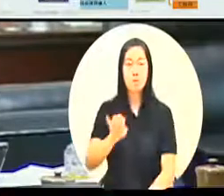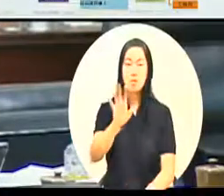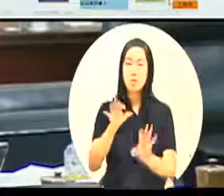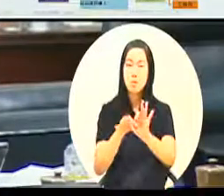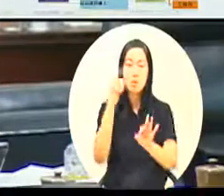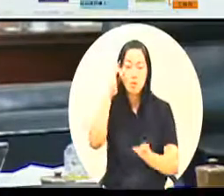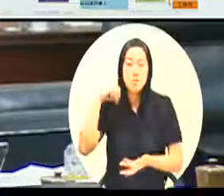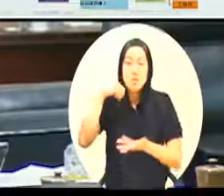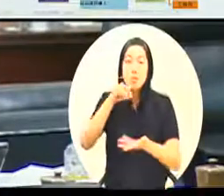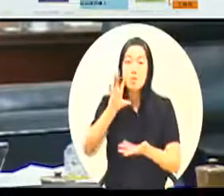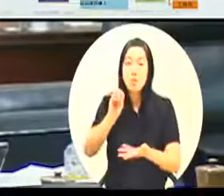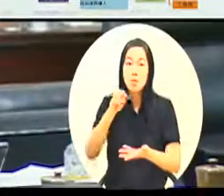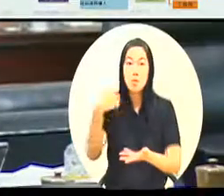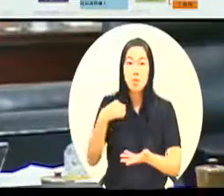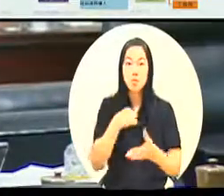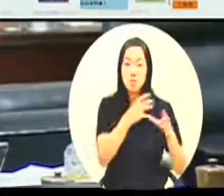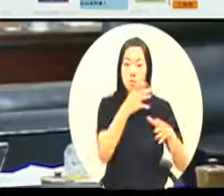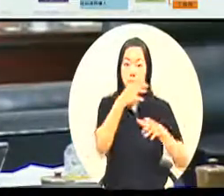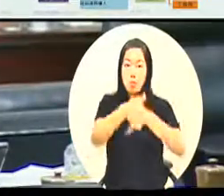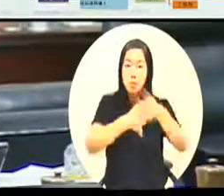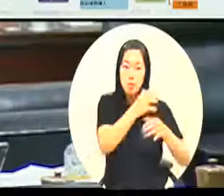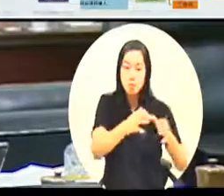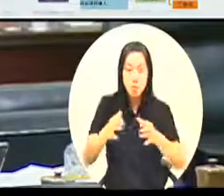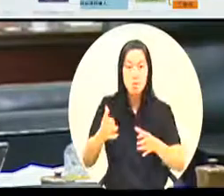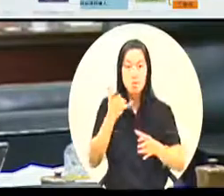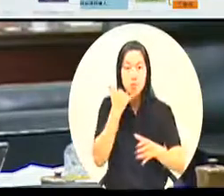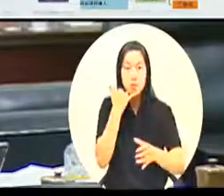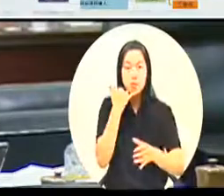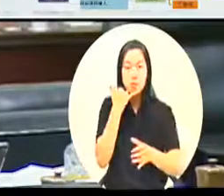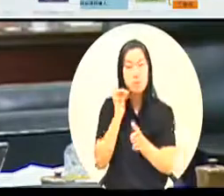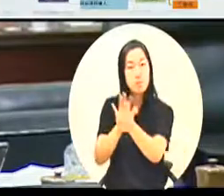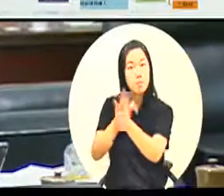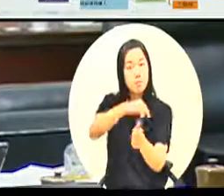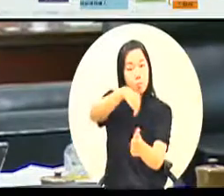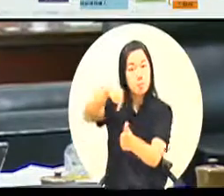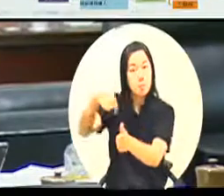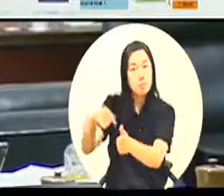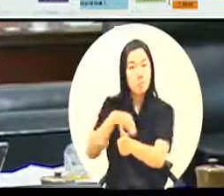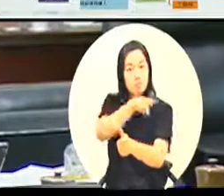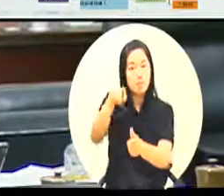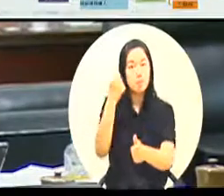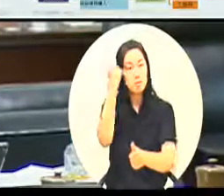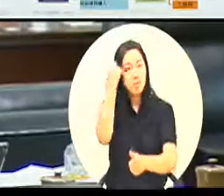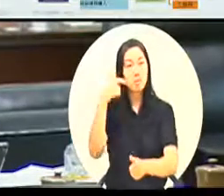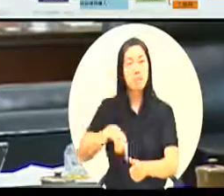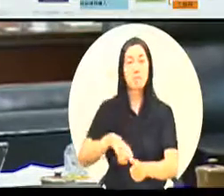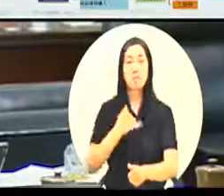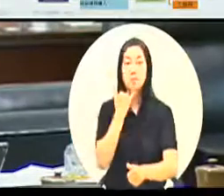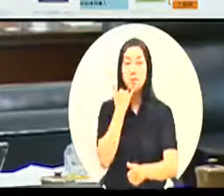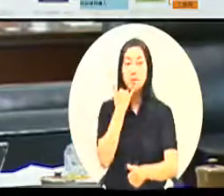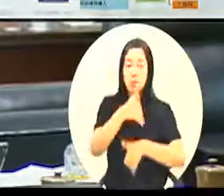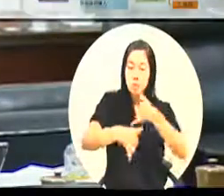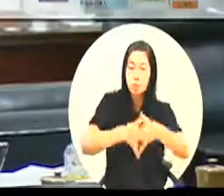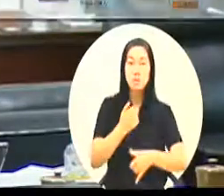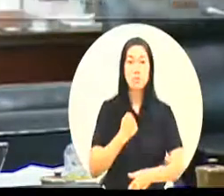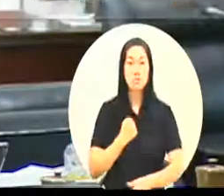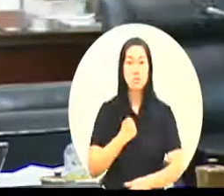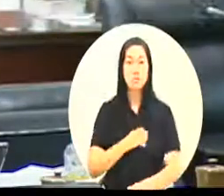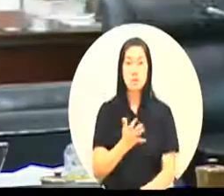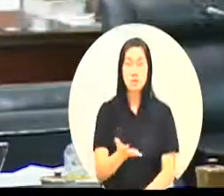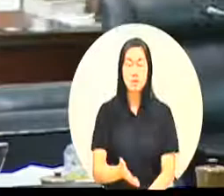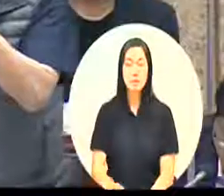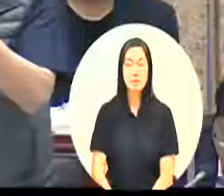见？那我们办了怎样的活动来引导他们对于这样的活动的认识，是不是请刘主委可以回答？ 请主委